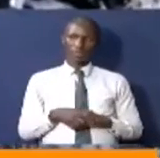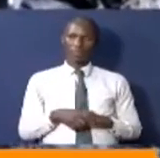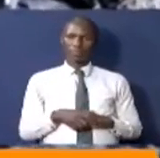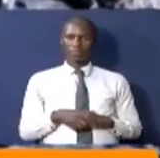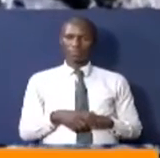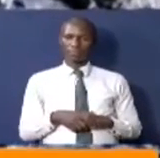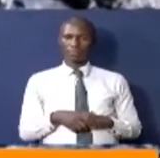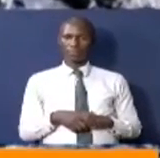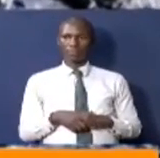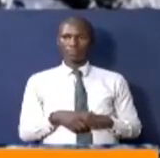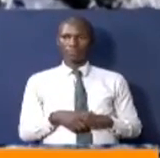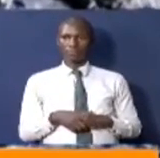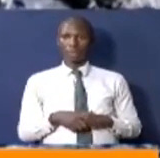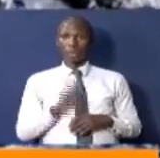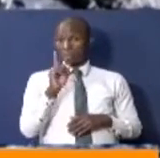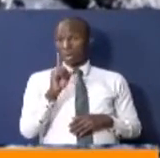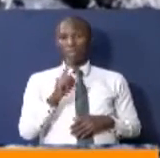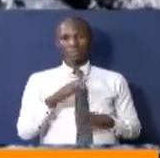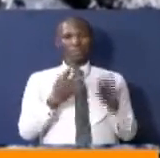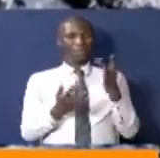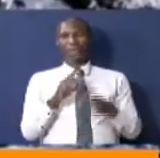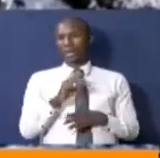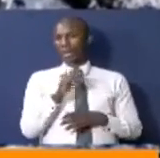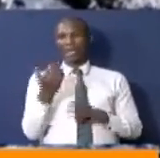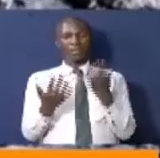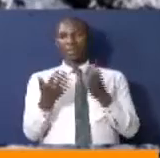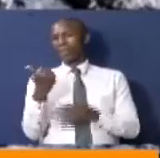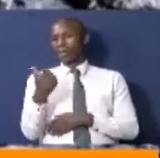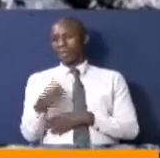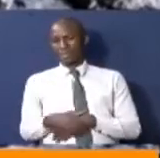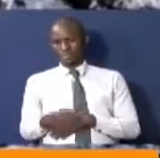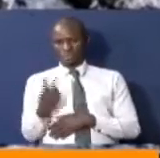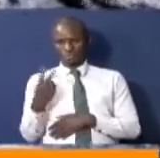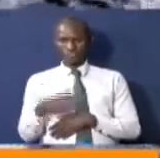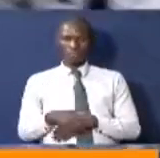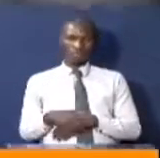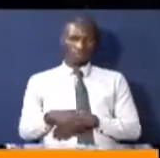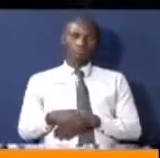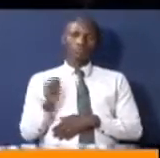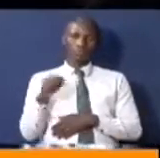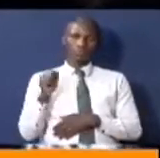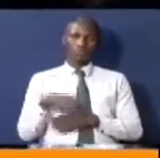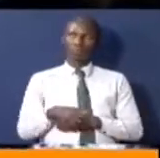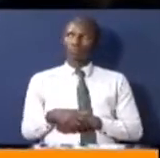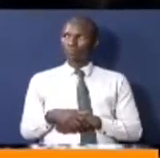mwenye amechomeka na kuna mwenye hajachomeka.